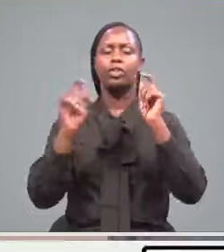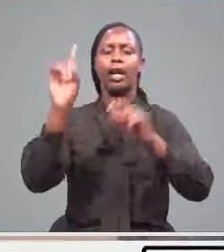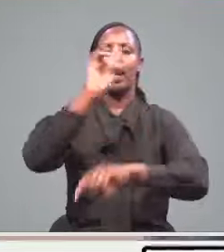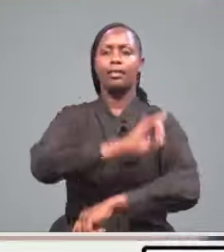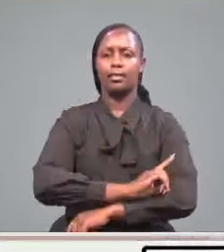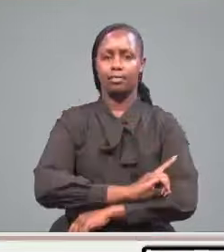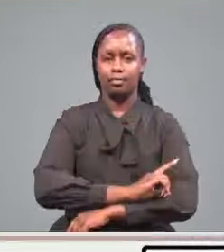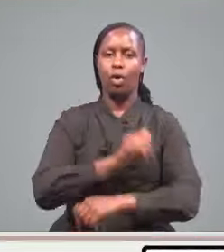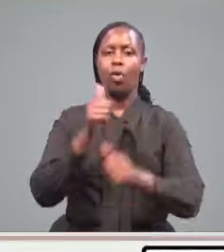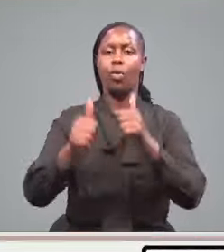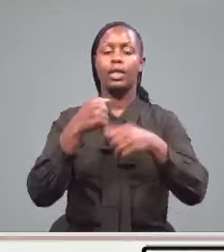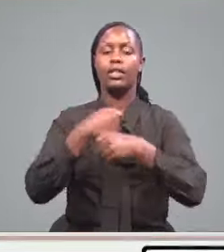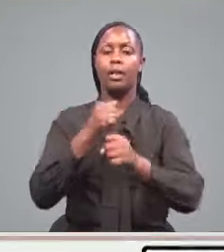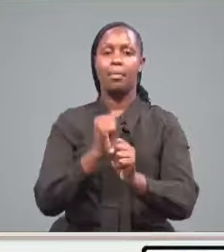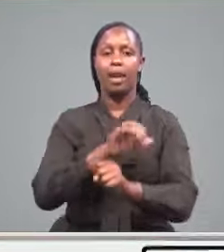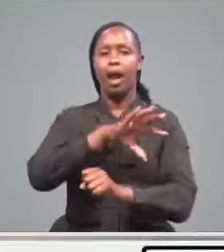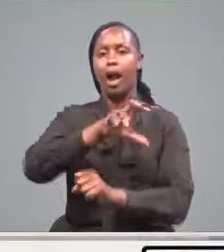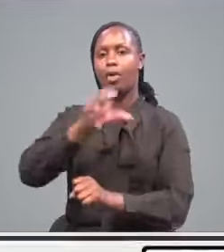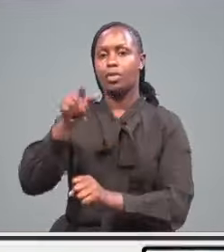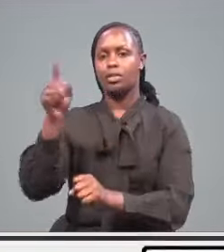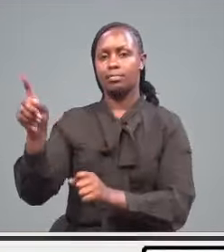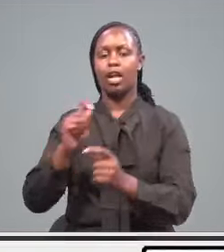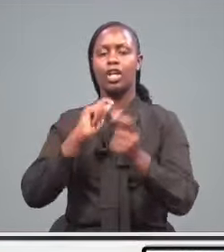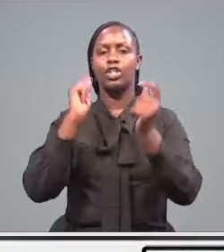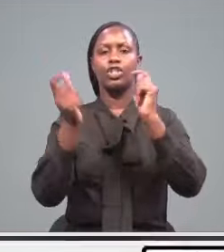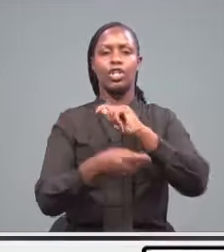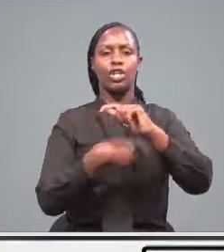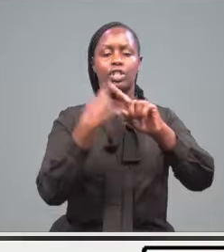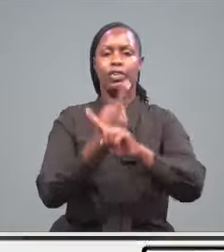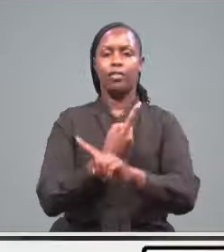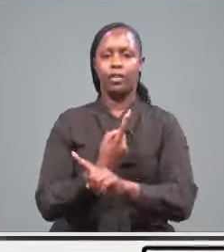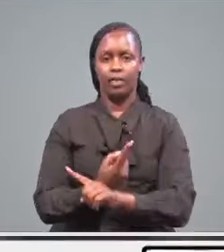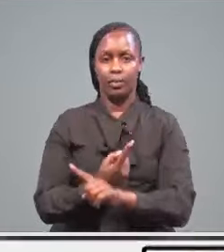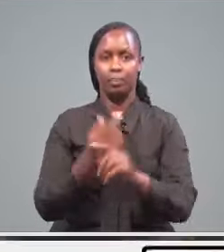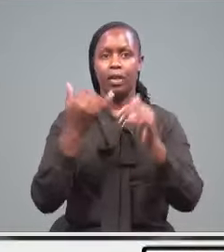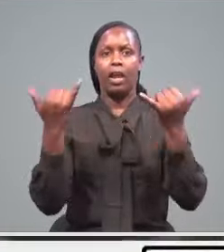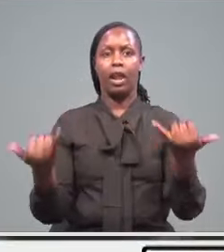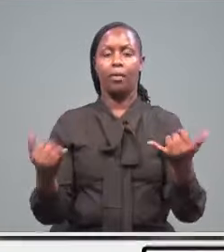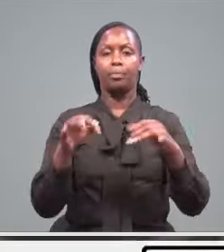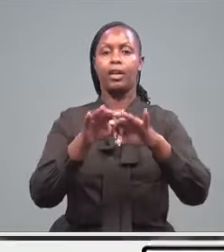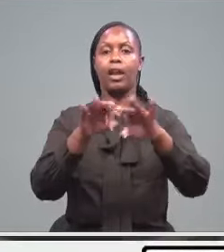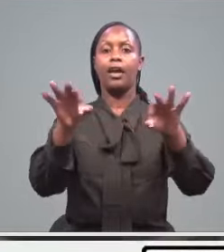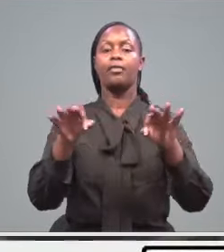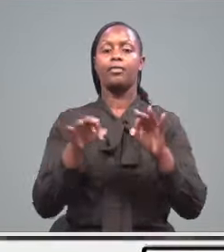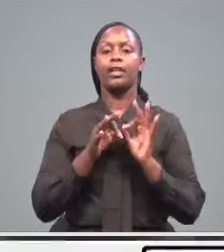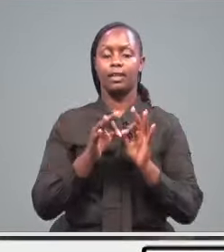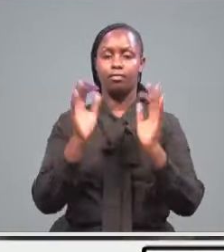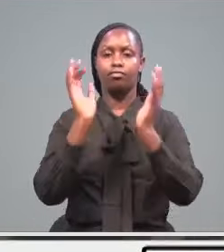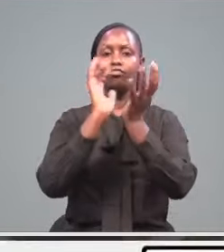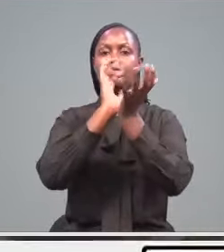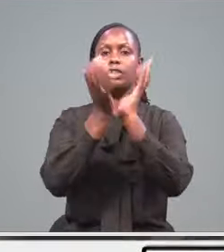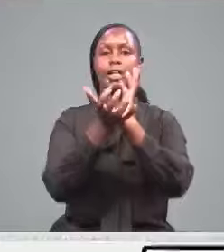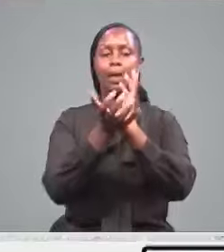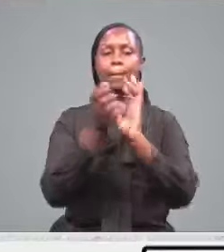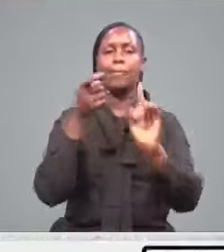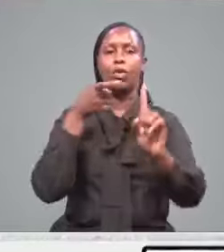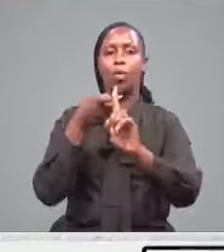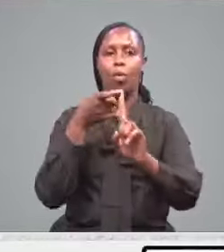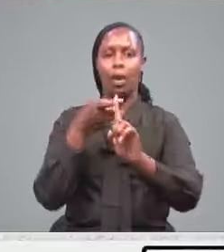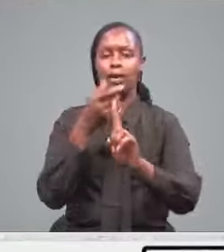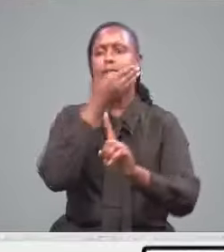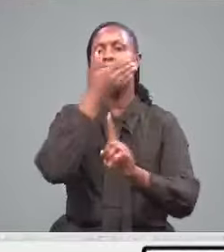mpya ya mabadiliko makubwa. Uga wa Kwale sasa ni miongoni mwa viwanja bora katika eneo la Pwani,